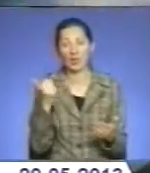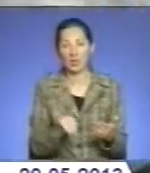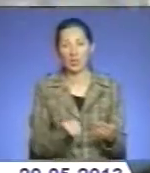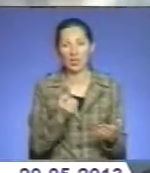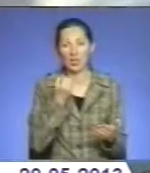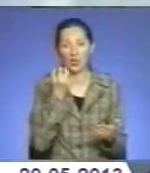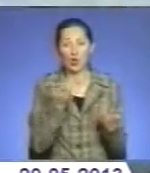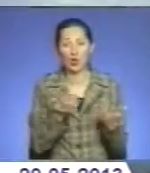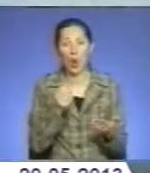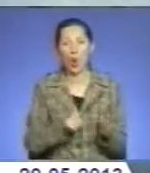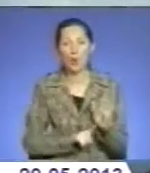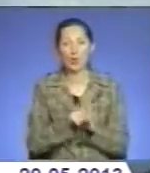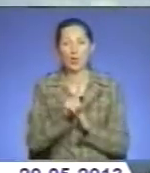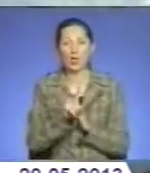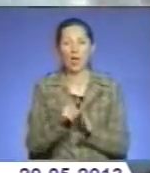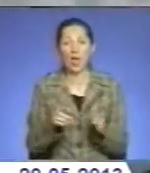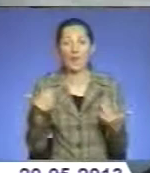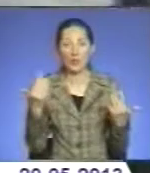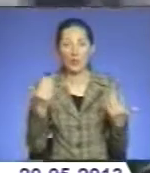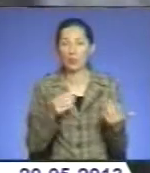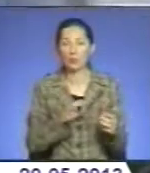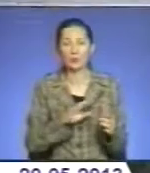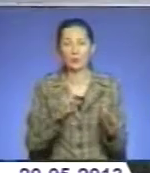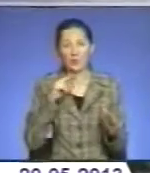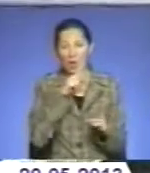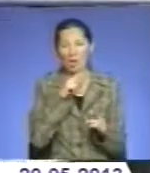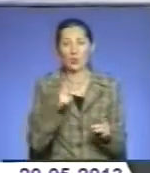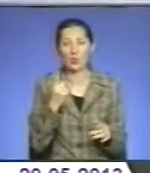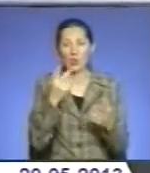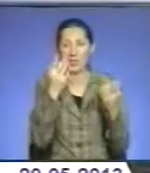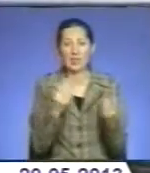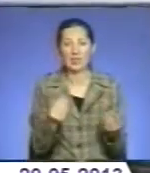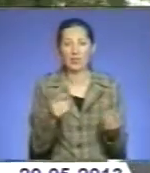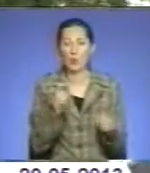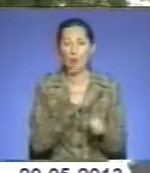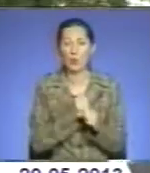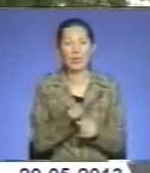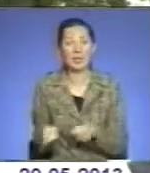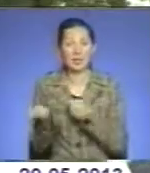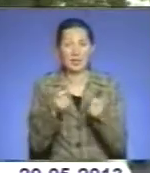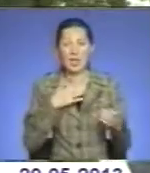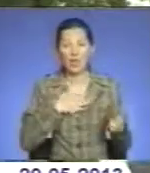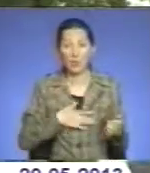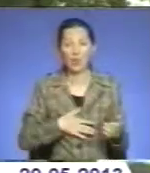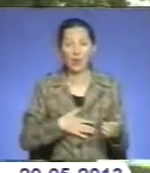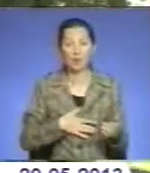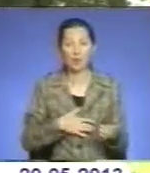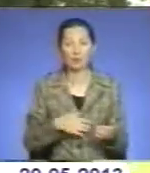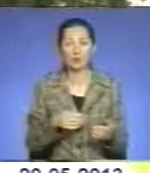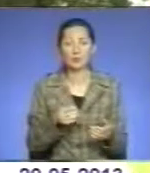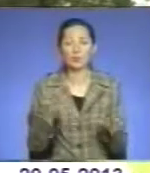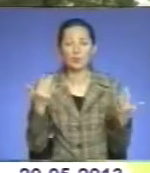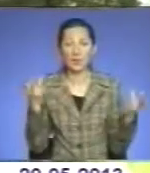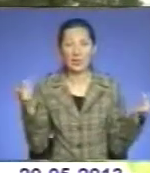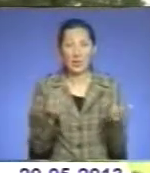улюблена робота не принесе задоволення і виникне відчуття, що відпочинку наче й не було. Відпочивати краще безумовно стільки,